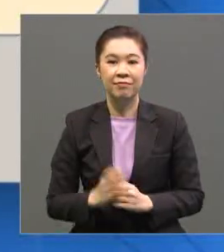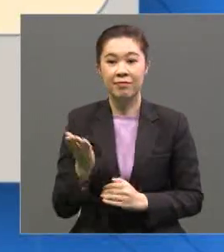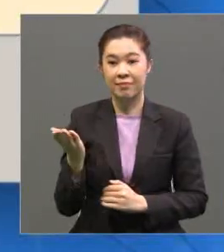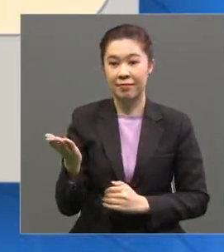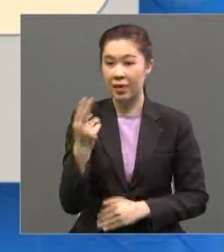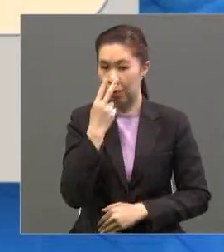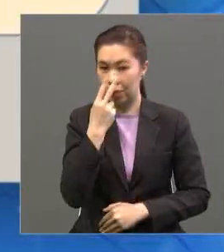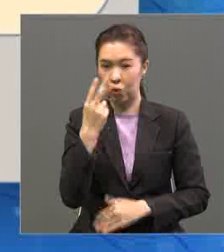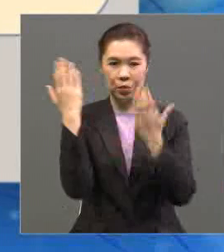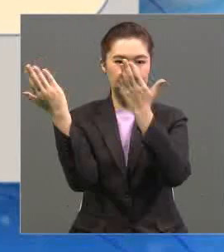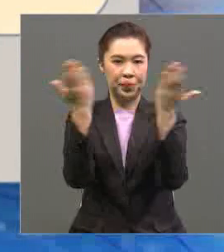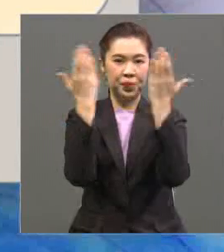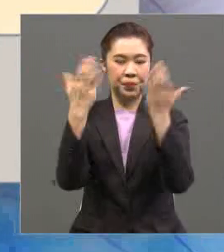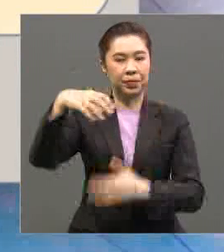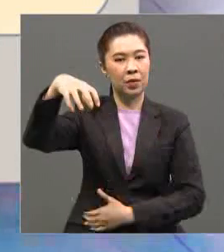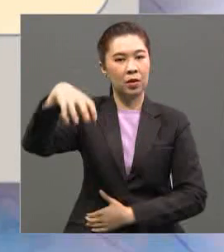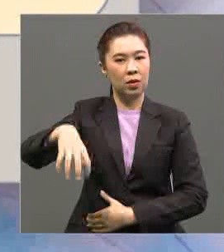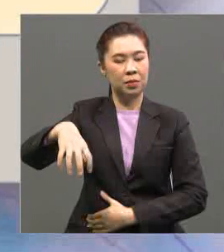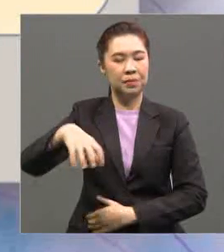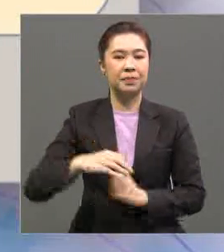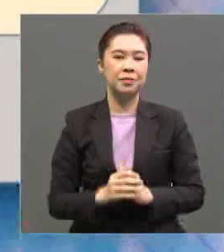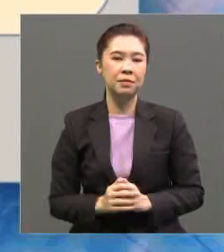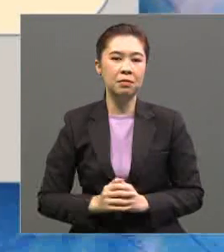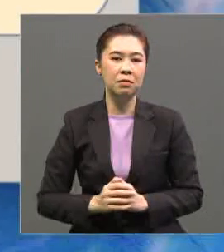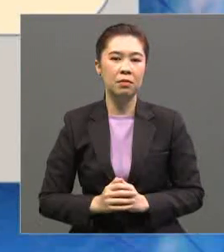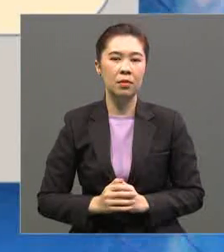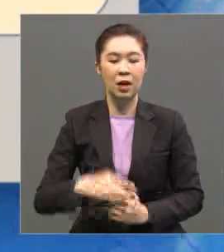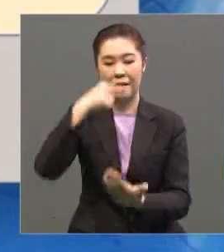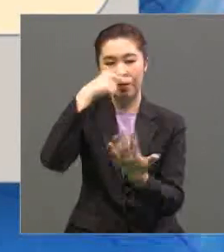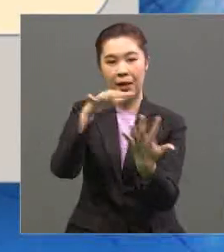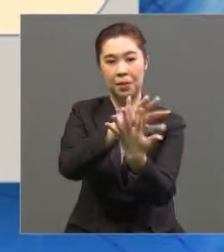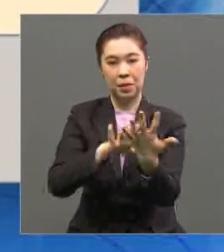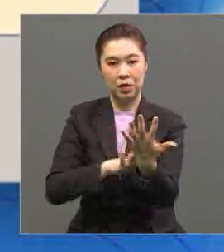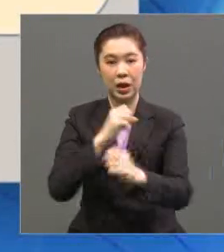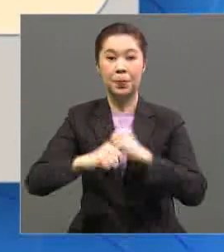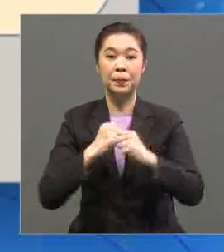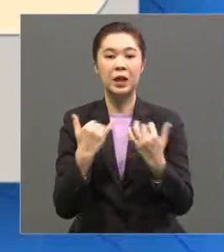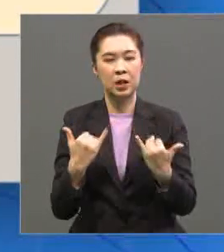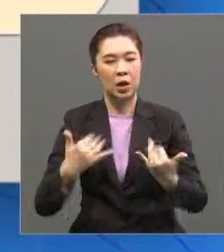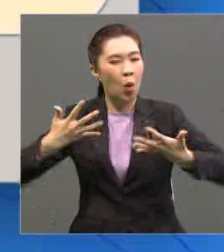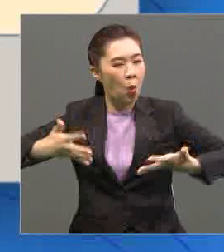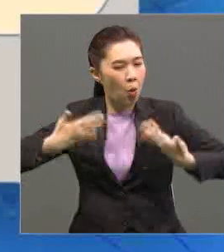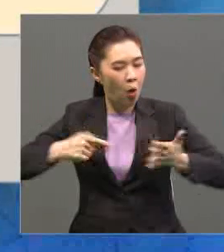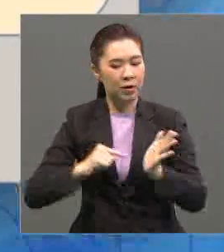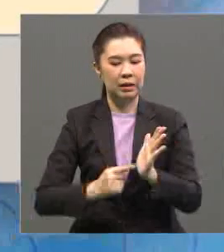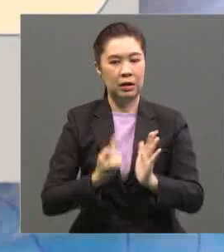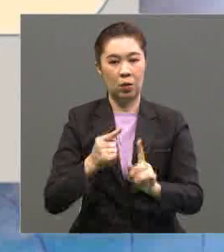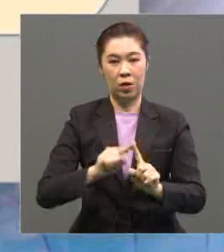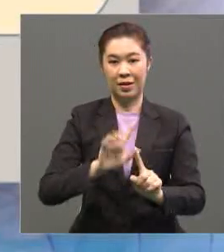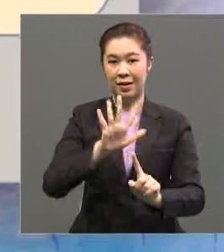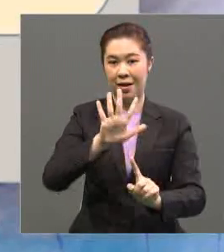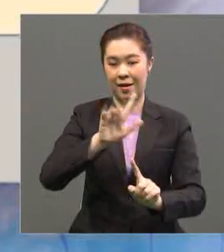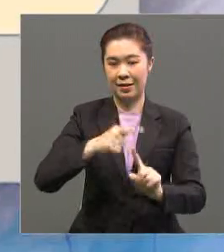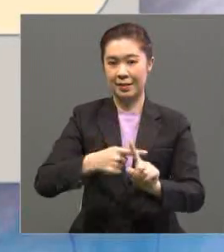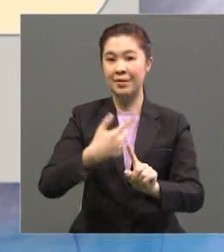แถลงข่าวจากกรมอุตุนิยมวิทยานะครับที่บอกว่าฤดูร้อนของไทยปีนี้ครับจะเริ่มต้นในวันที่5มีนา